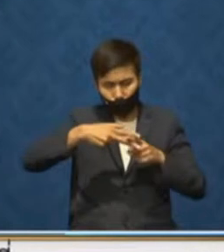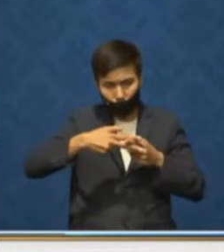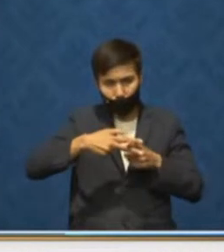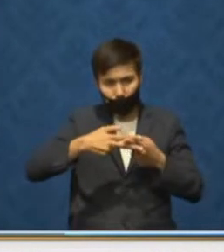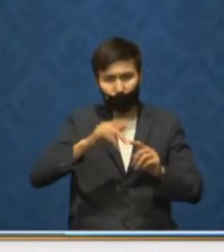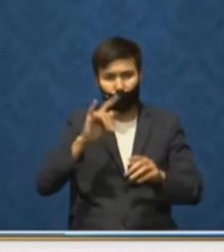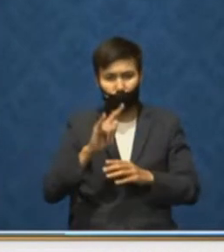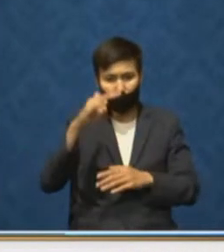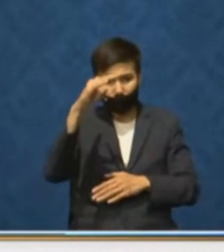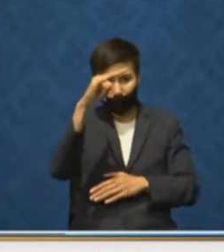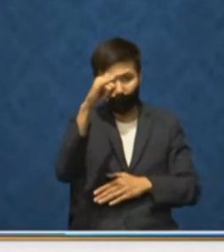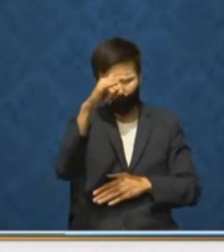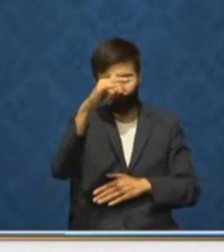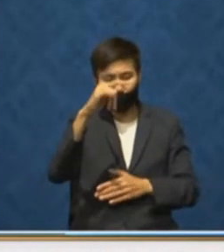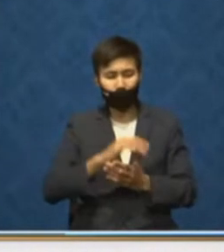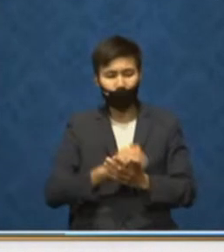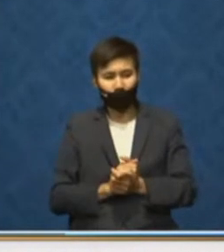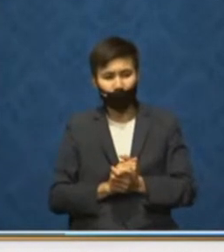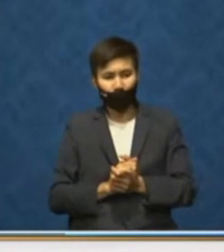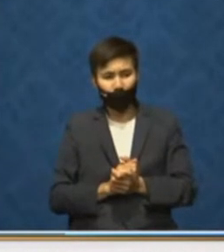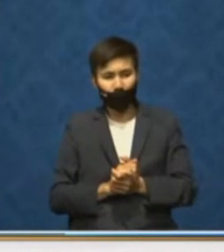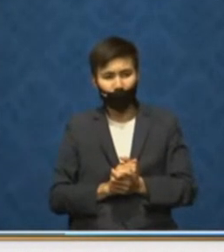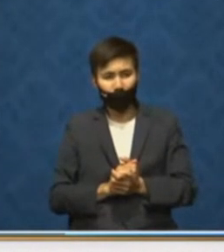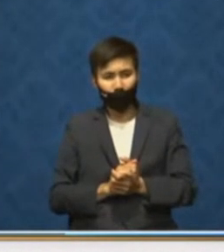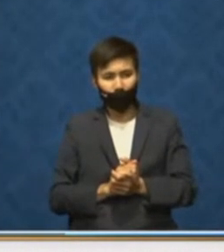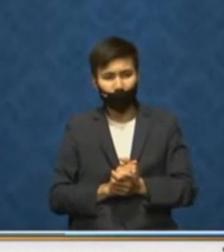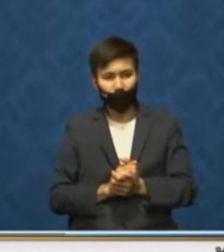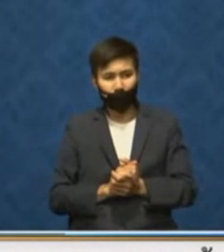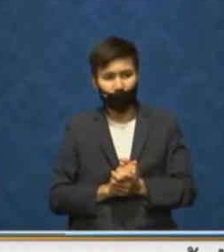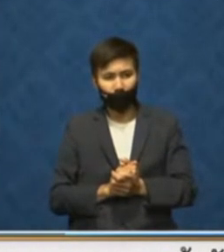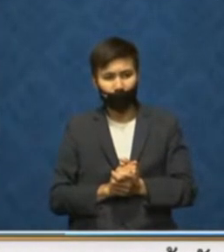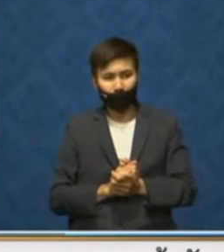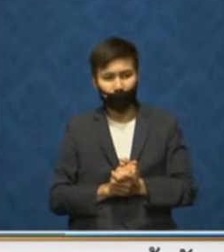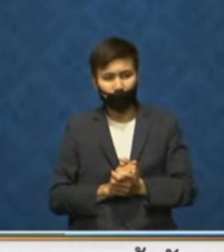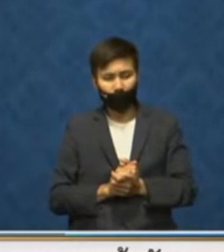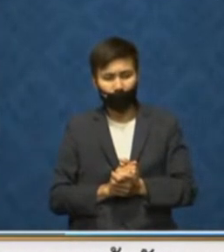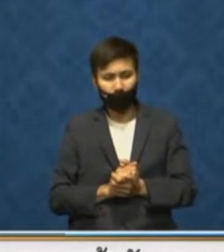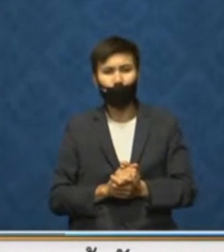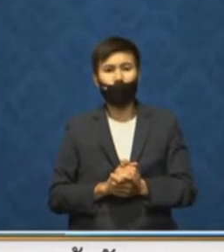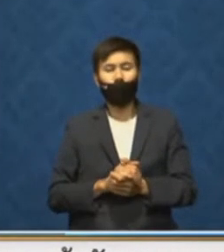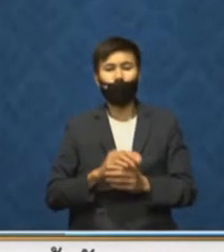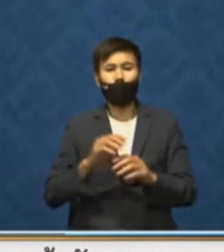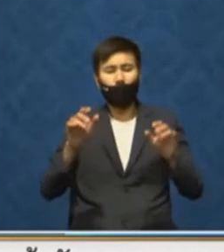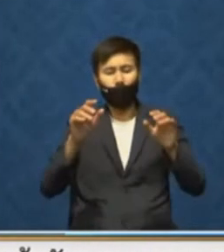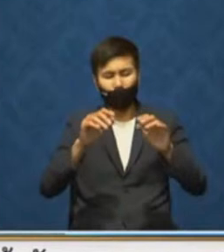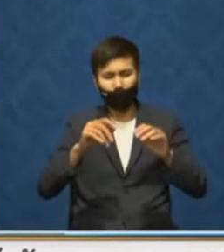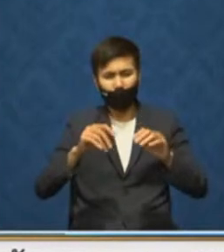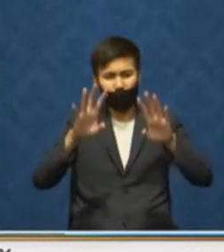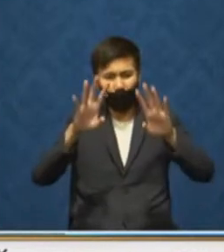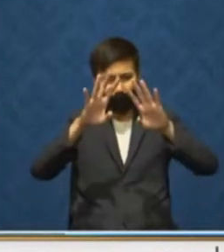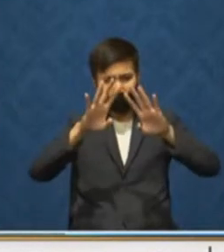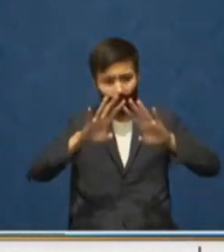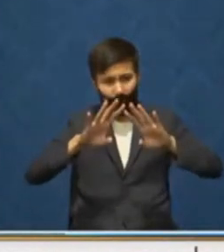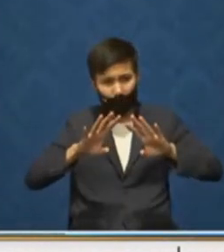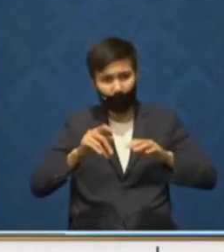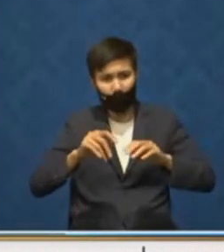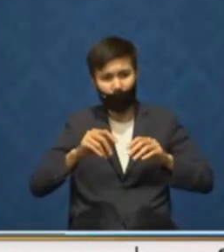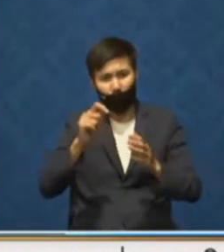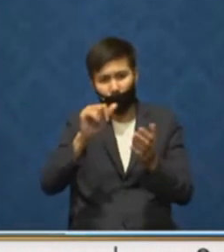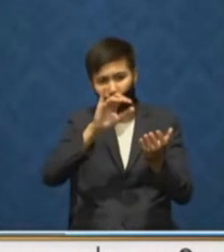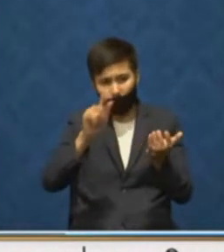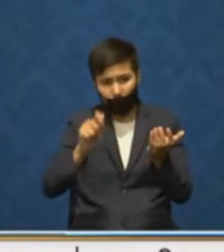aviationเช่นเอชั่นนับในภูมิภาคในภูมิภาคครับชีวิตเช่นทชั่นนะครับใน